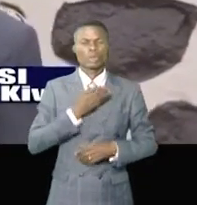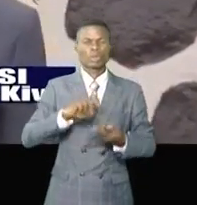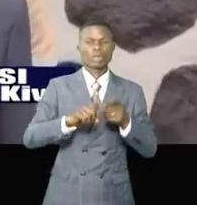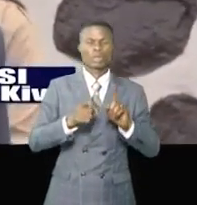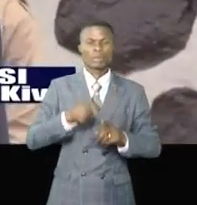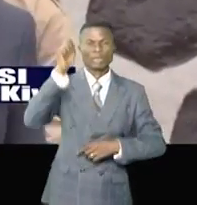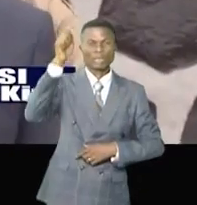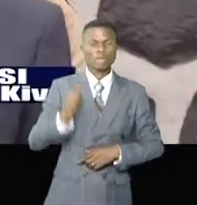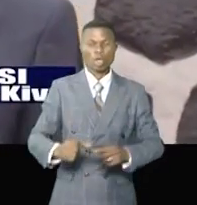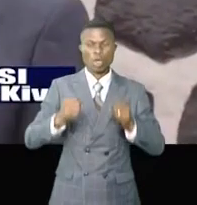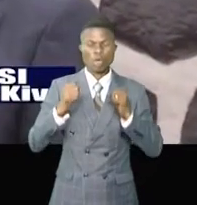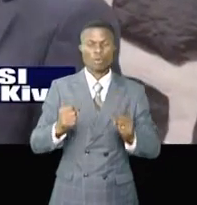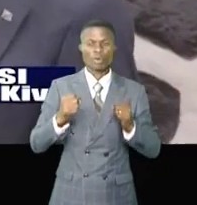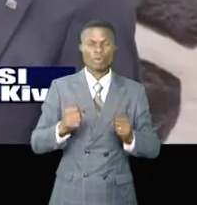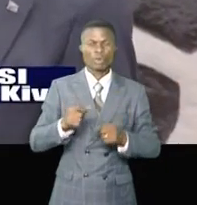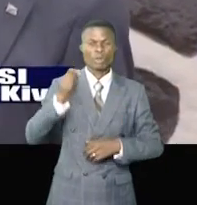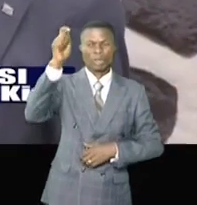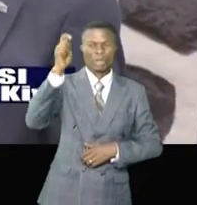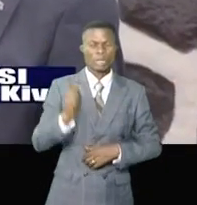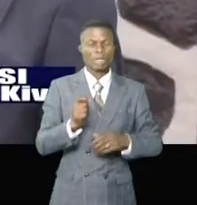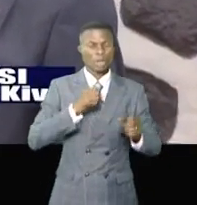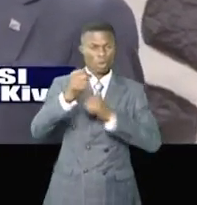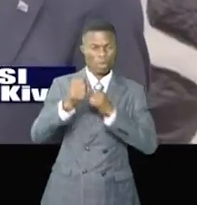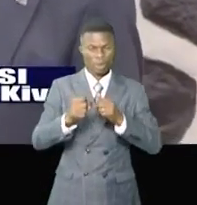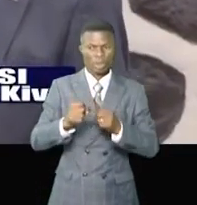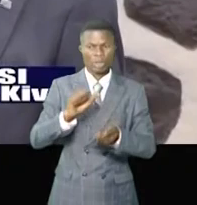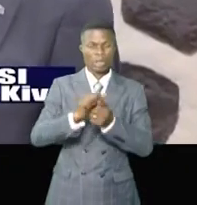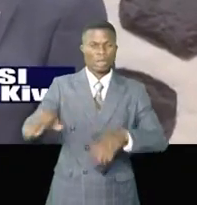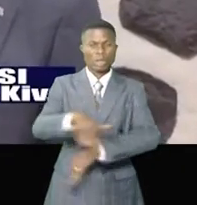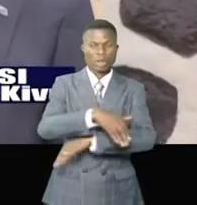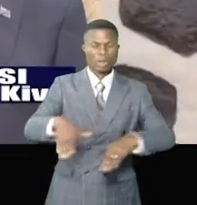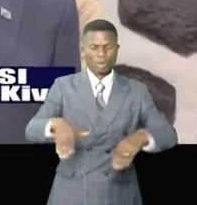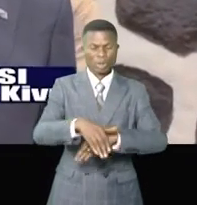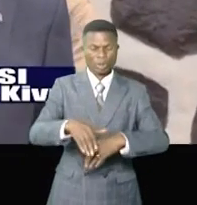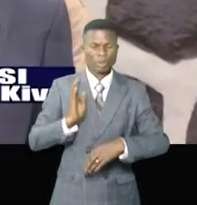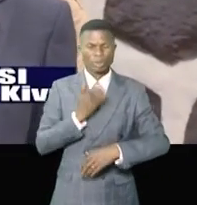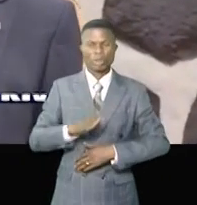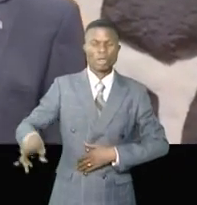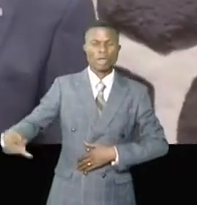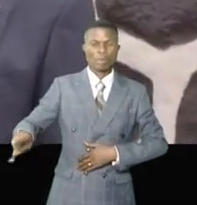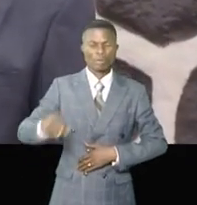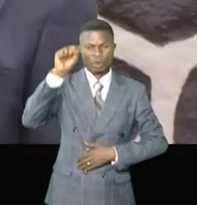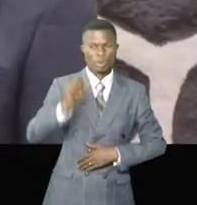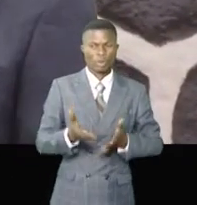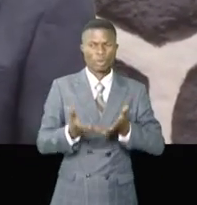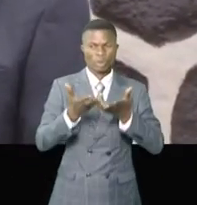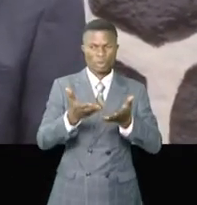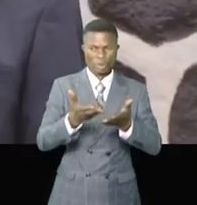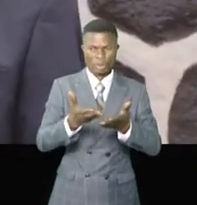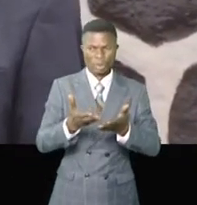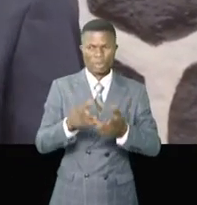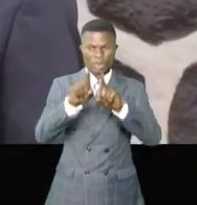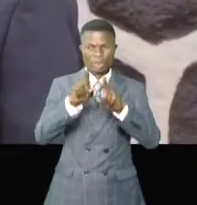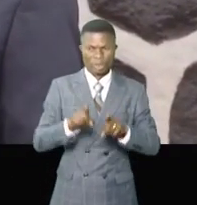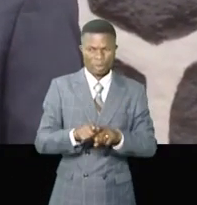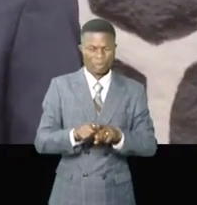le vaillant combattant de FRDC, se bat sur le front, différents fronts aujourd'hui dans la province d'ici Kiloubi, en particulier, mais aussi